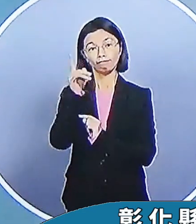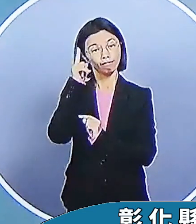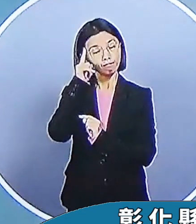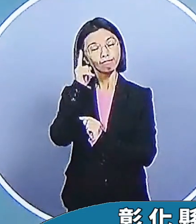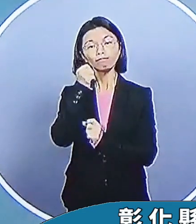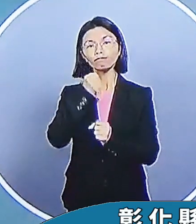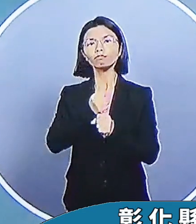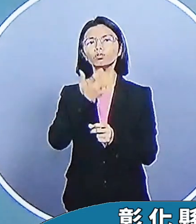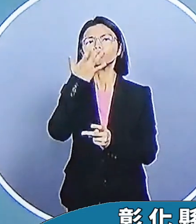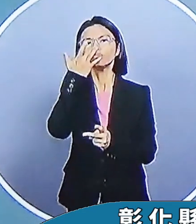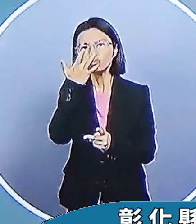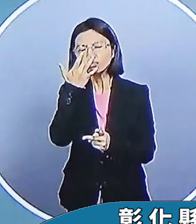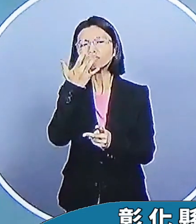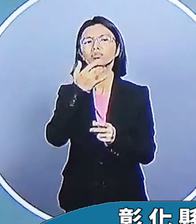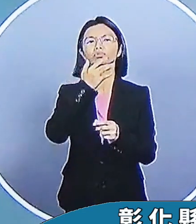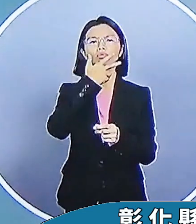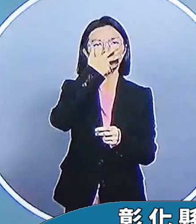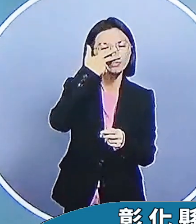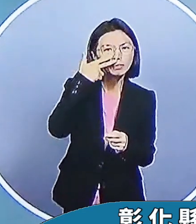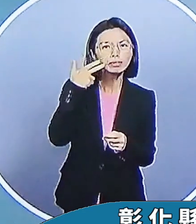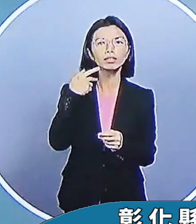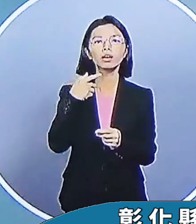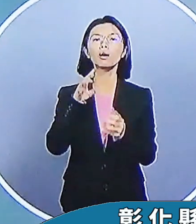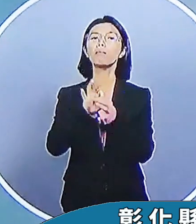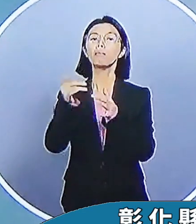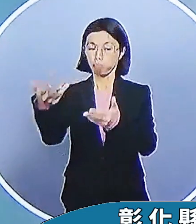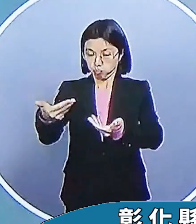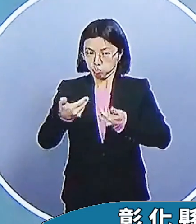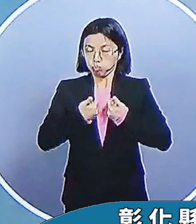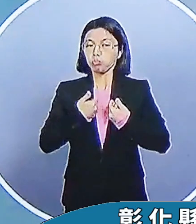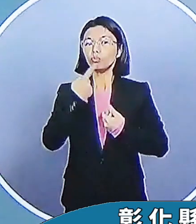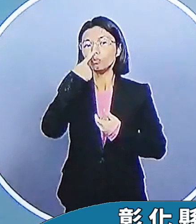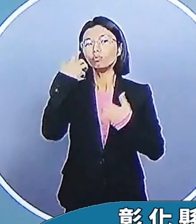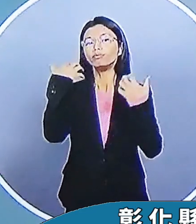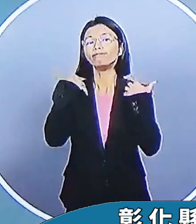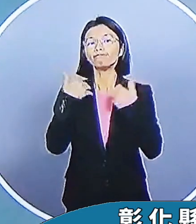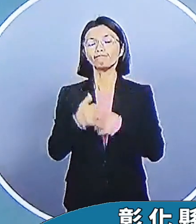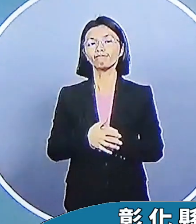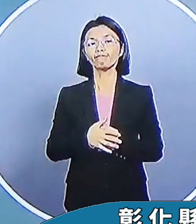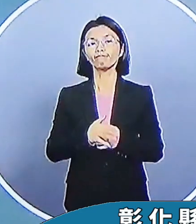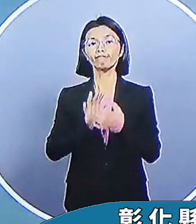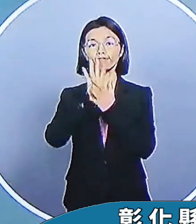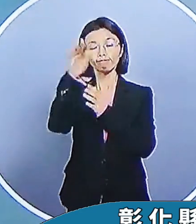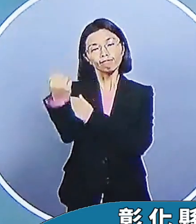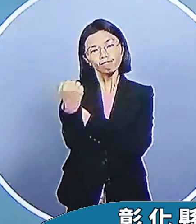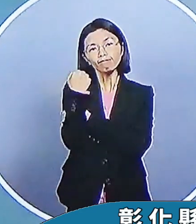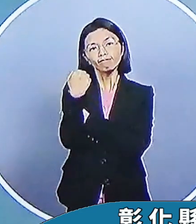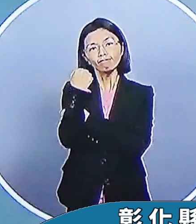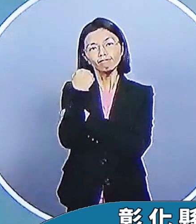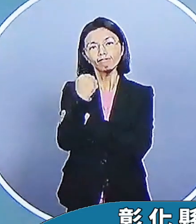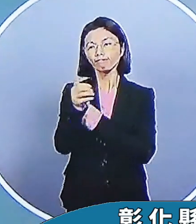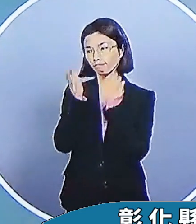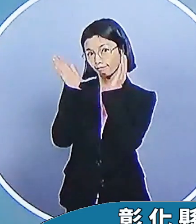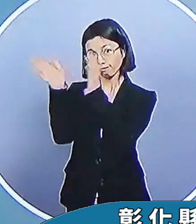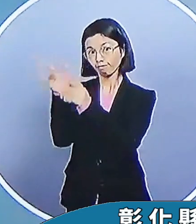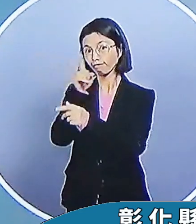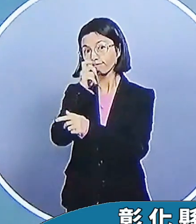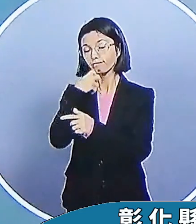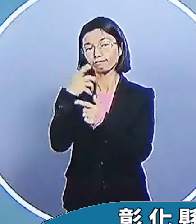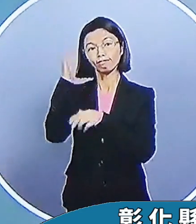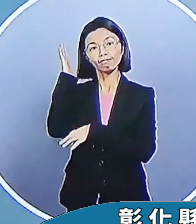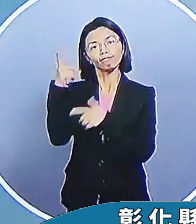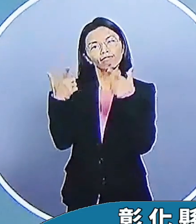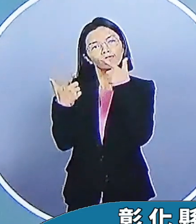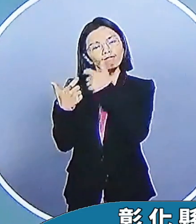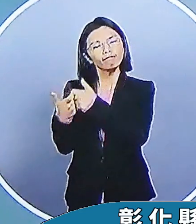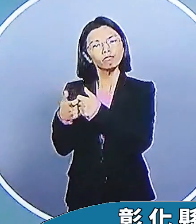啊未晓做，所以你也未晓做，就由秀峰来做。未来我会积极努力跟中央的配合。让